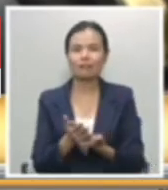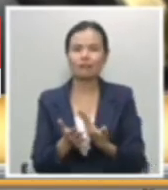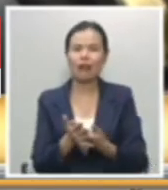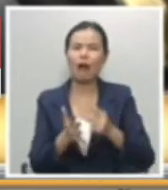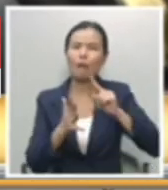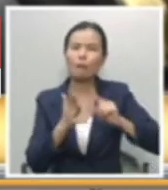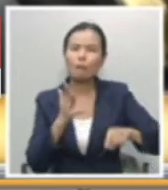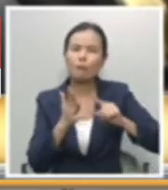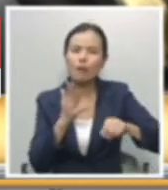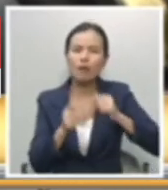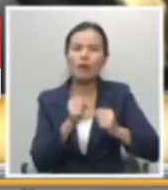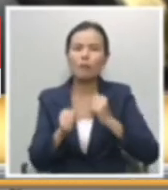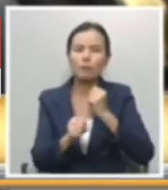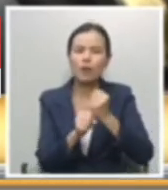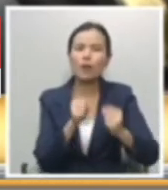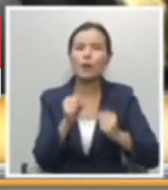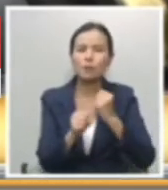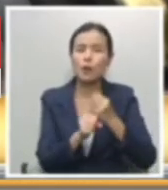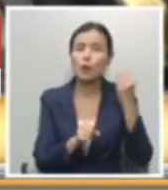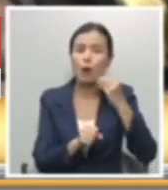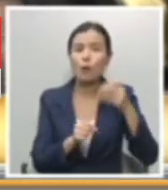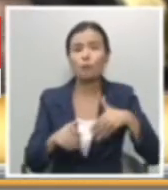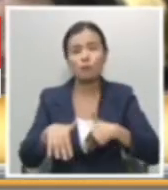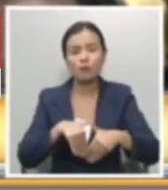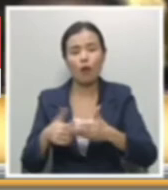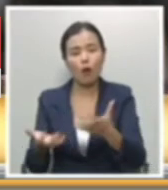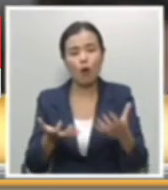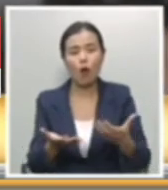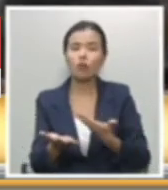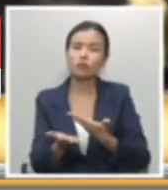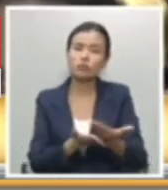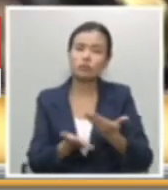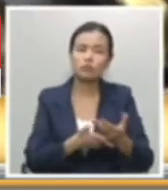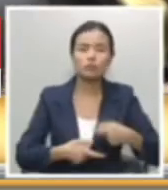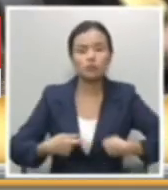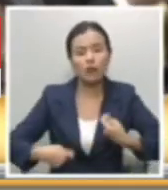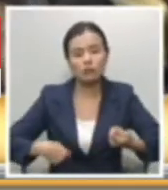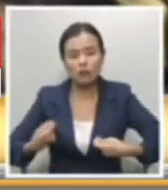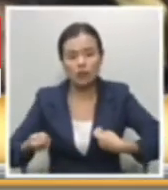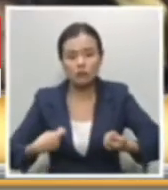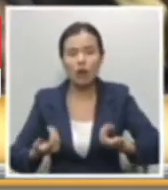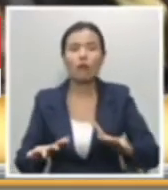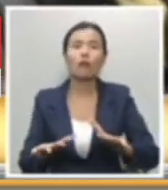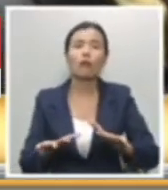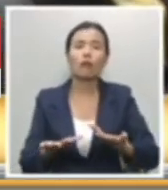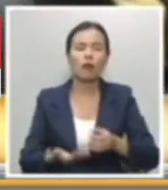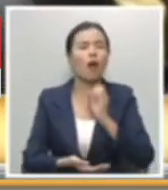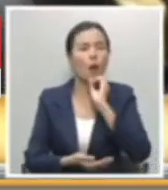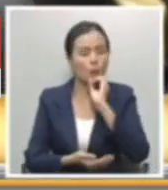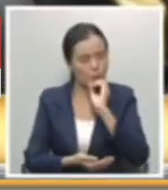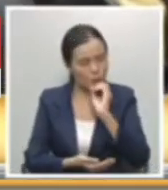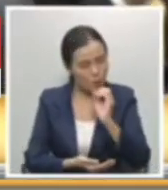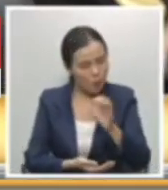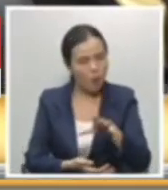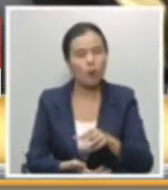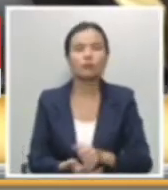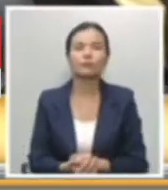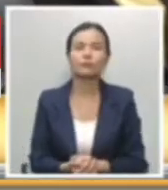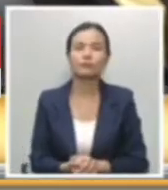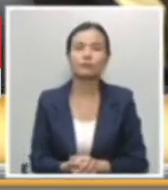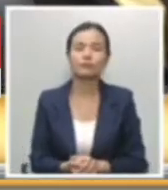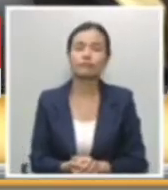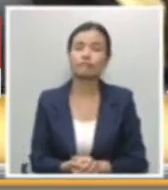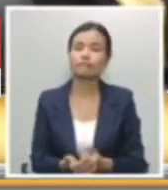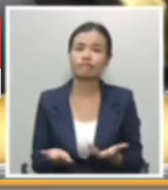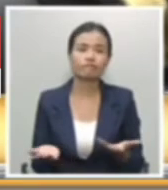ทำมาเพื่อให้ประชาชนไปซื้อของทั้งหมดนี้กราบเรียนด้วยความเคารพนะครับท่านประธานไม่ได้ท